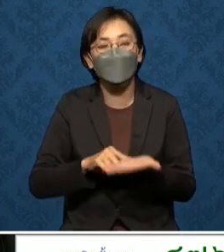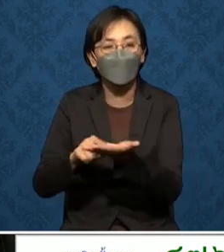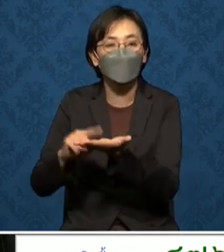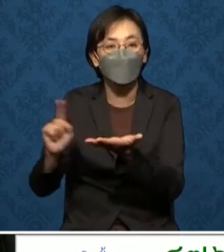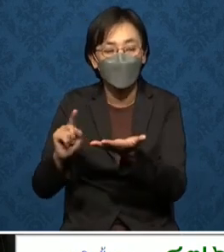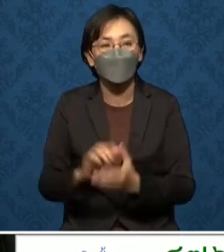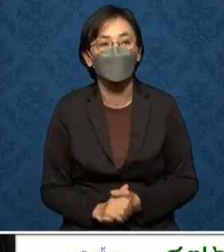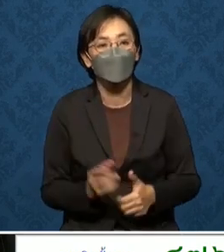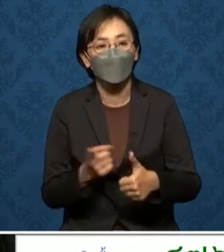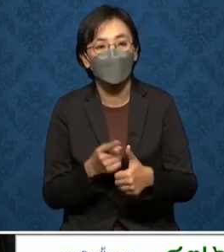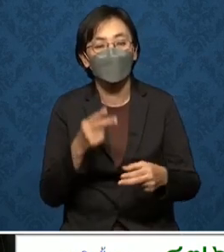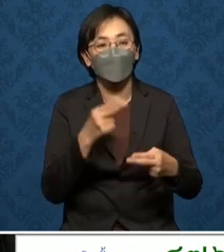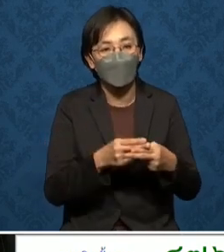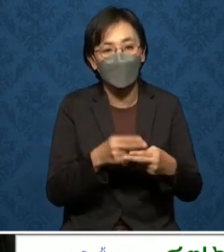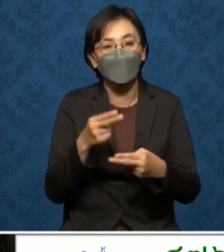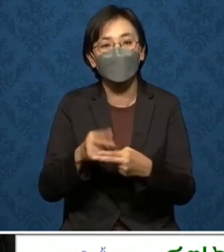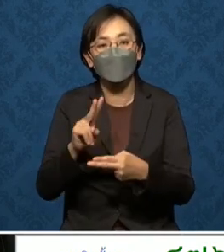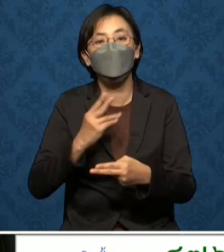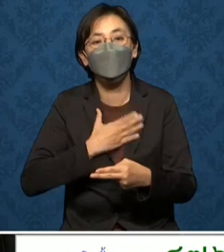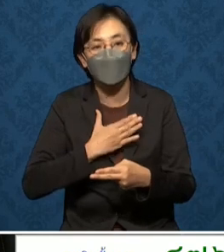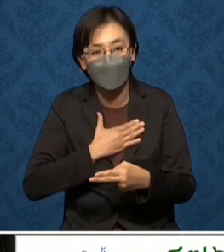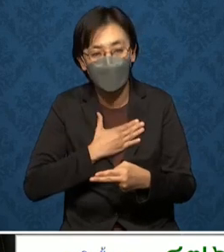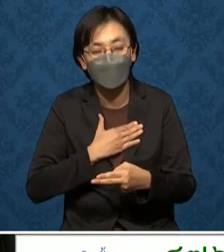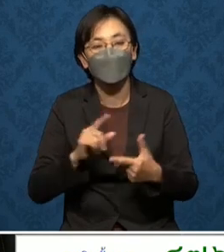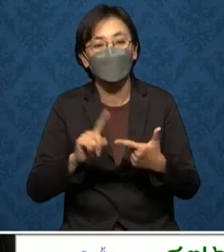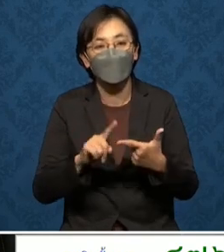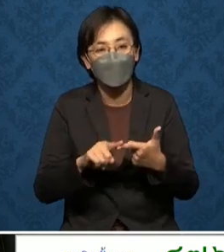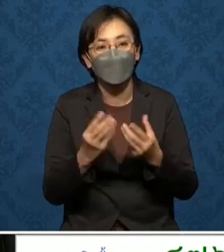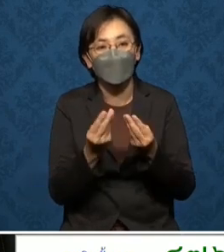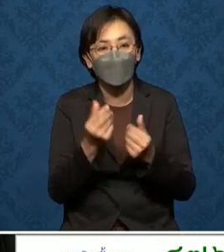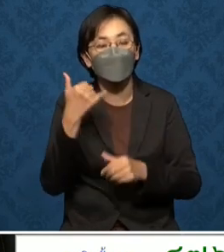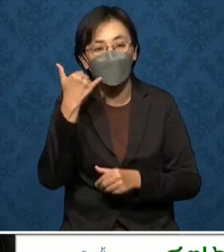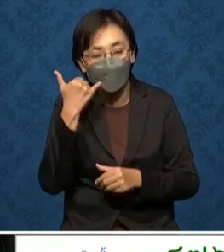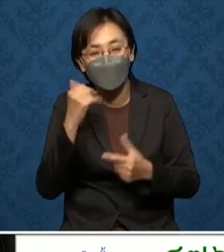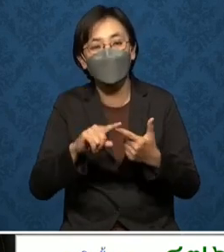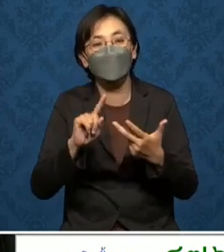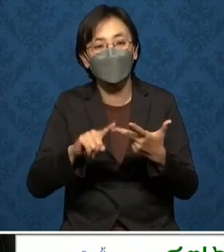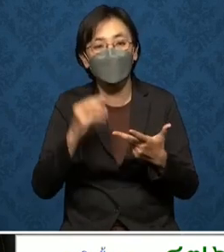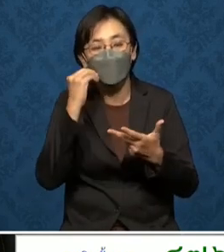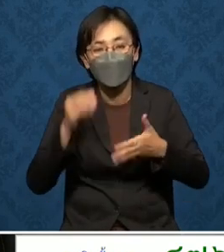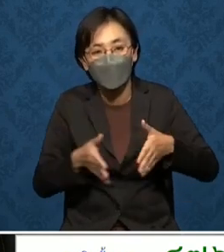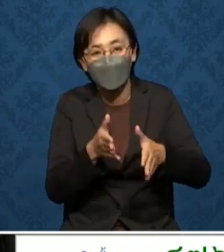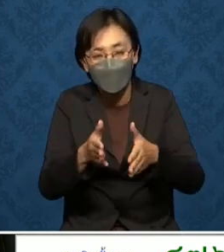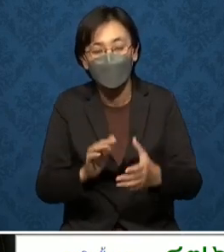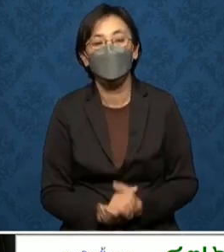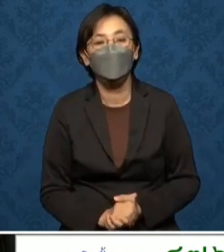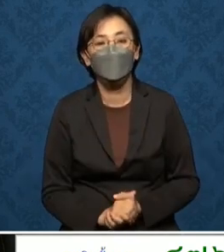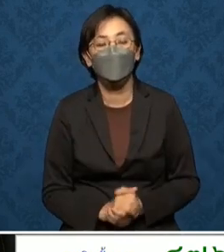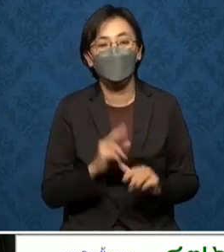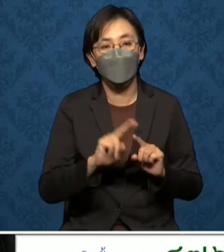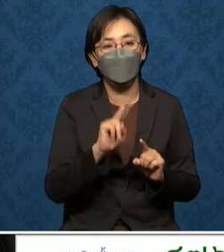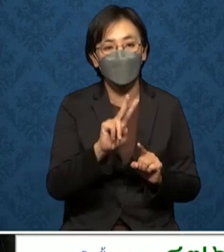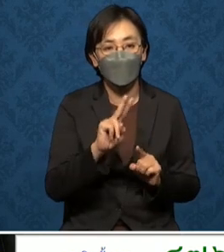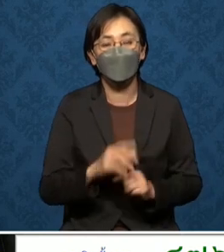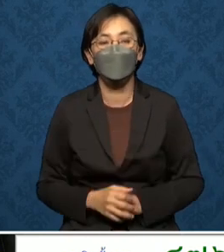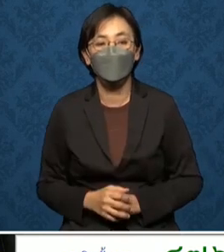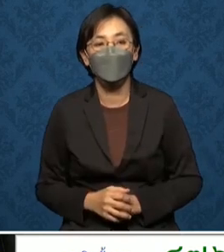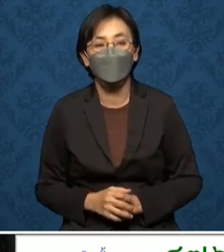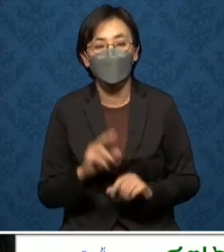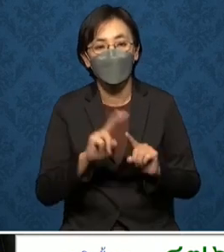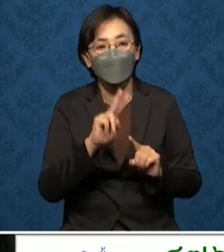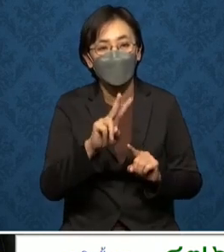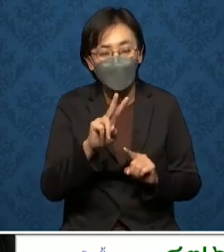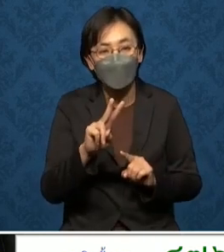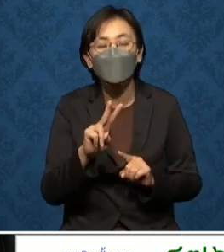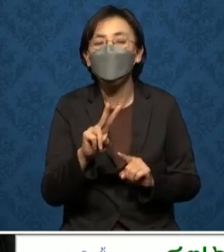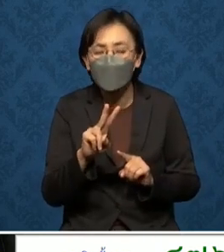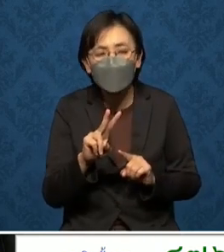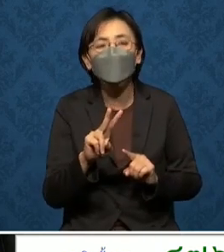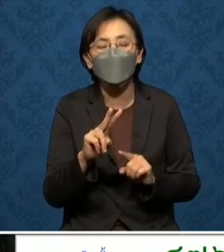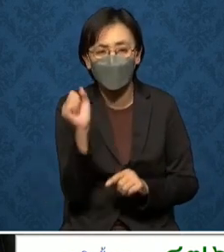ative